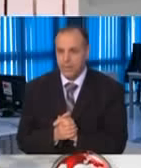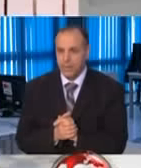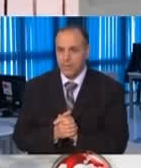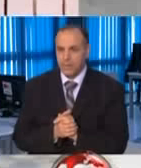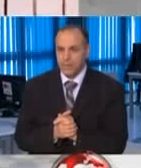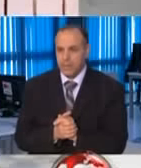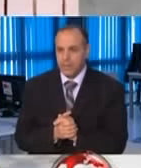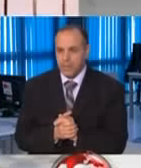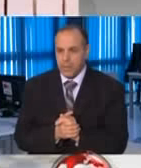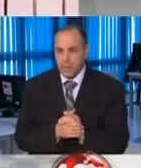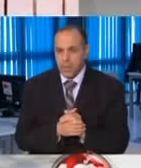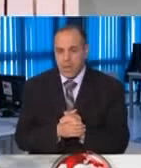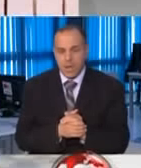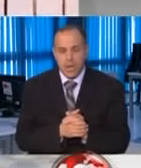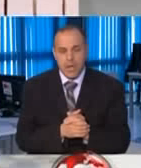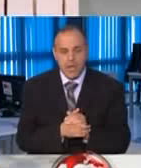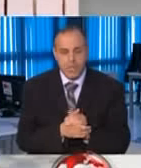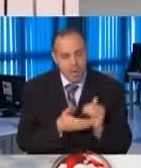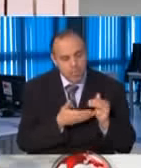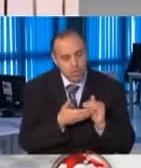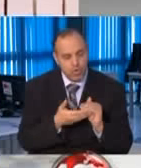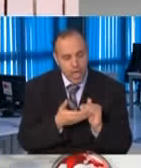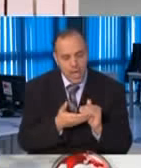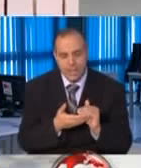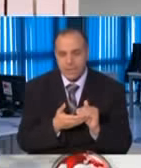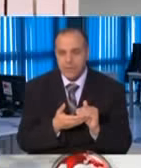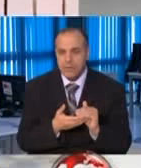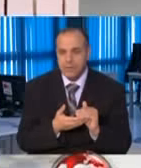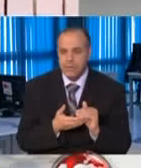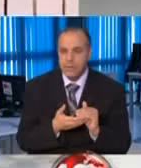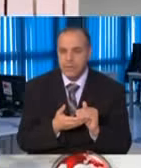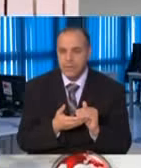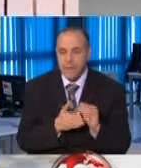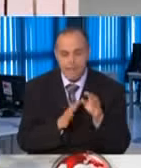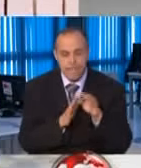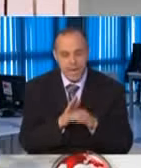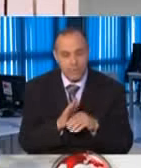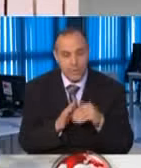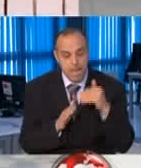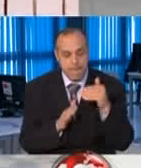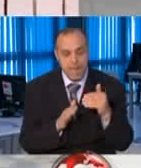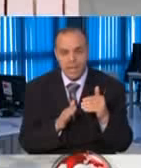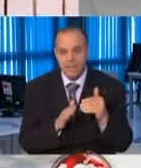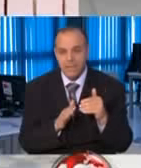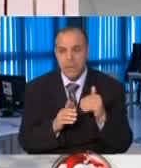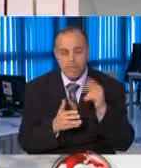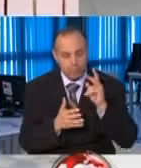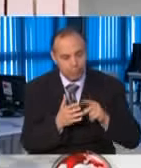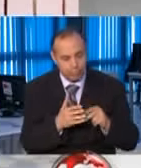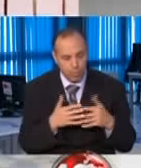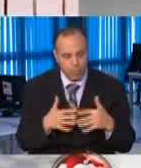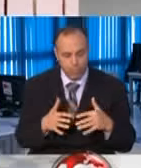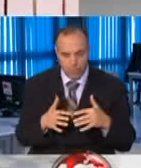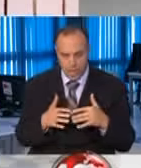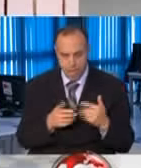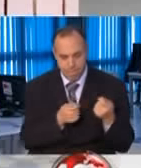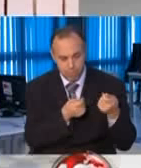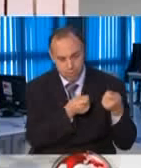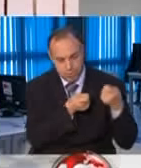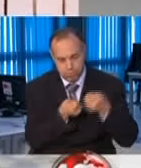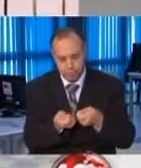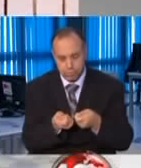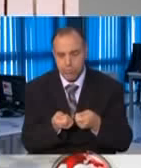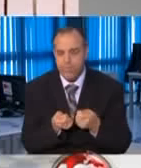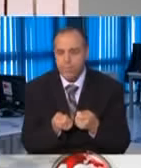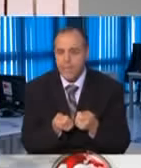يعني المانحين الأجانب تشجيعا لهذا المخطط الاستراتيجي، وتم إبرام اتفاقية تمويل